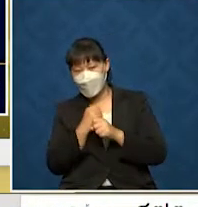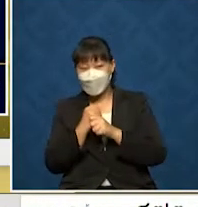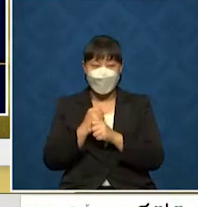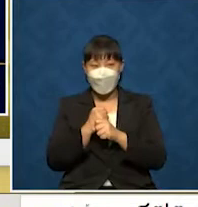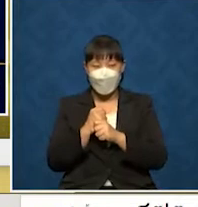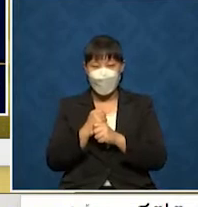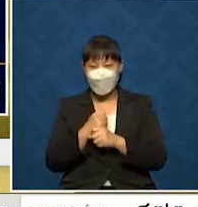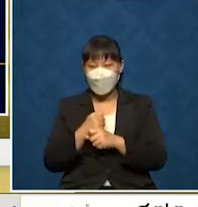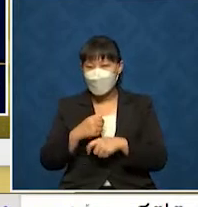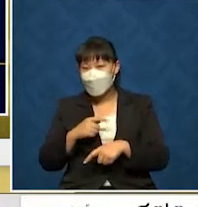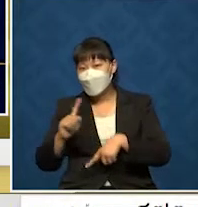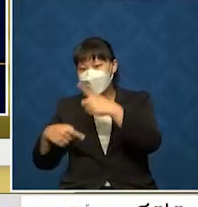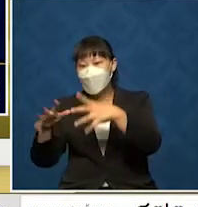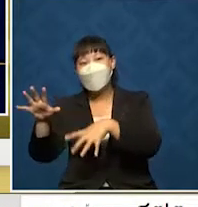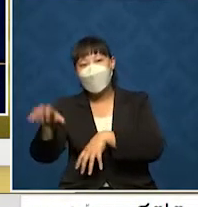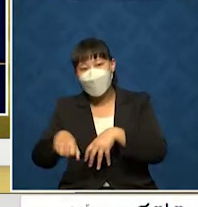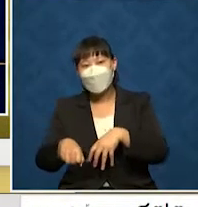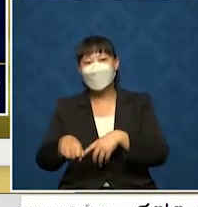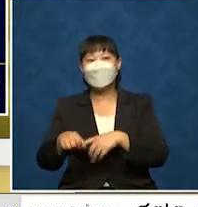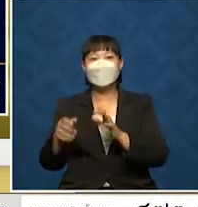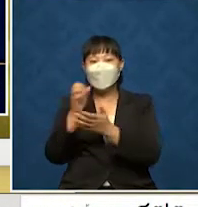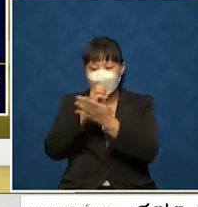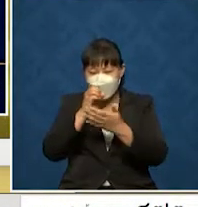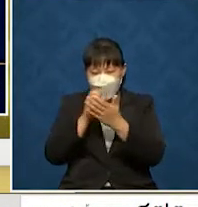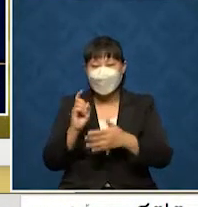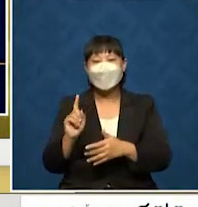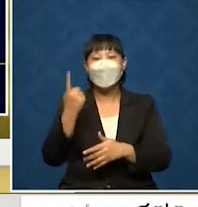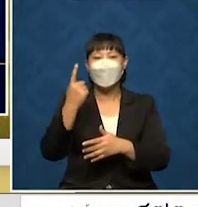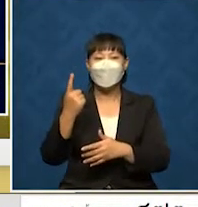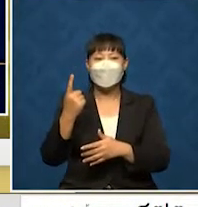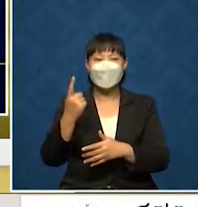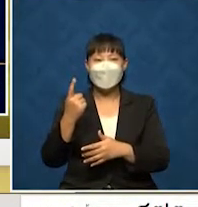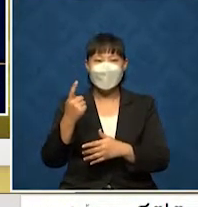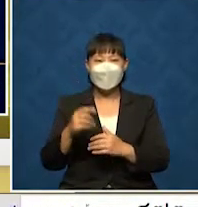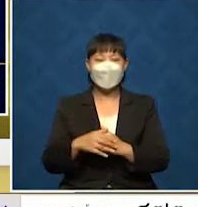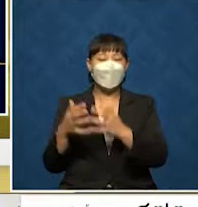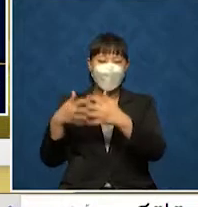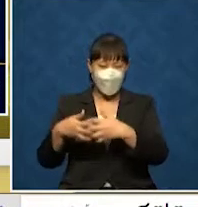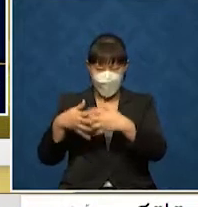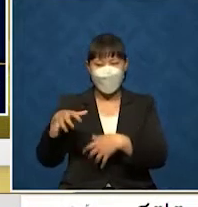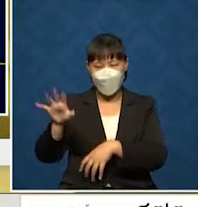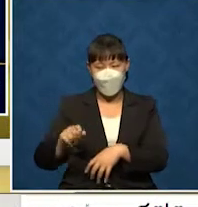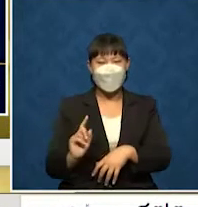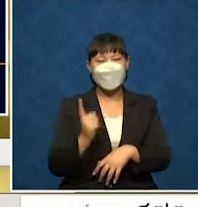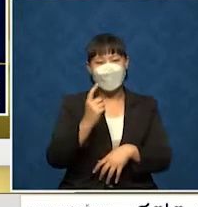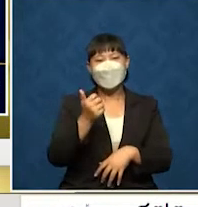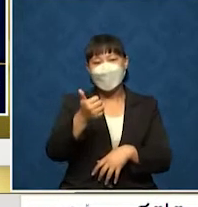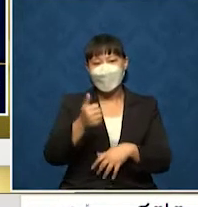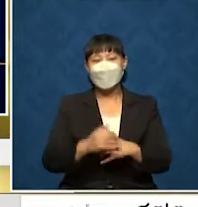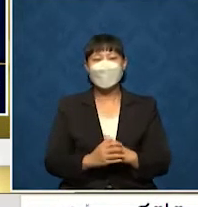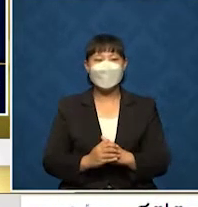ะกลับไปเอายาเสพติดในแหล่งกำเนิดหรือในโรงงานเพราะว่าเขาจะไม่